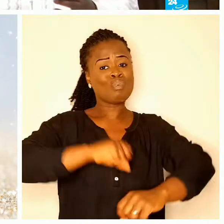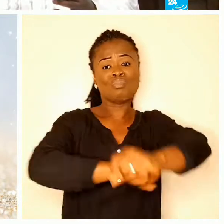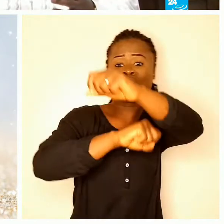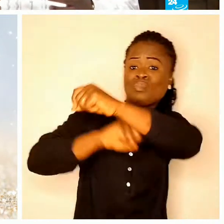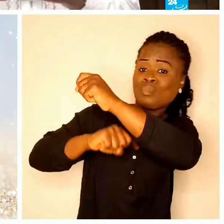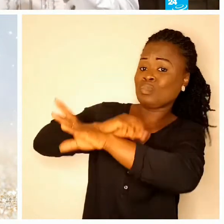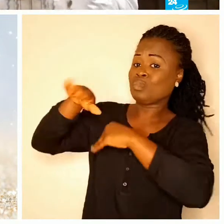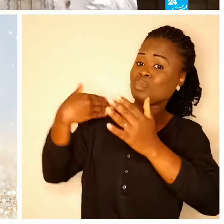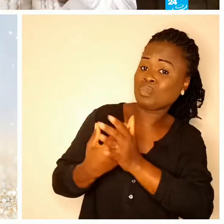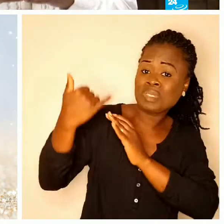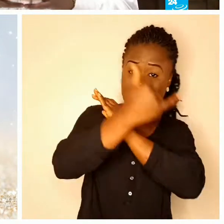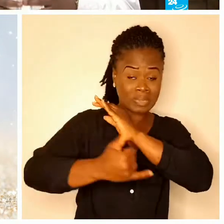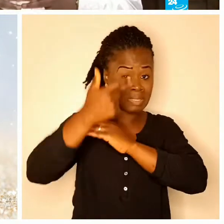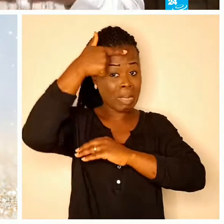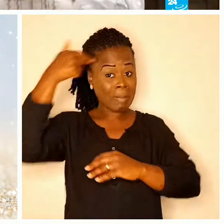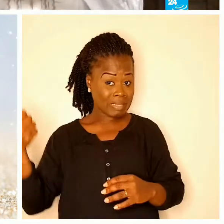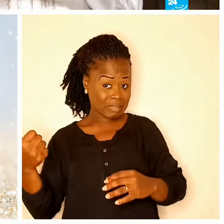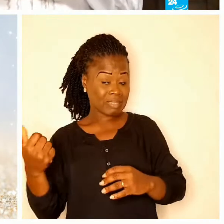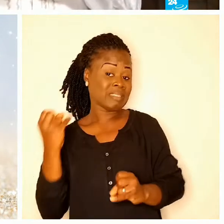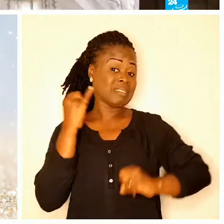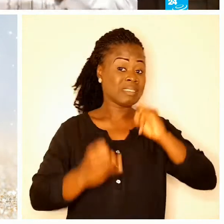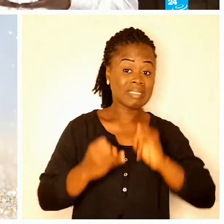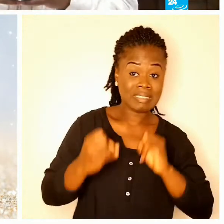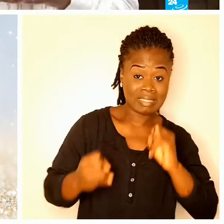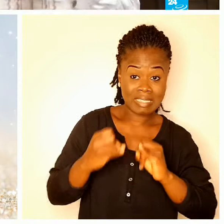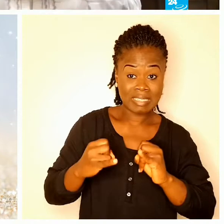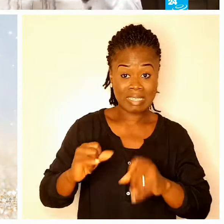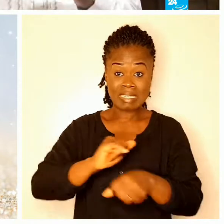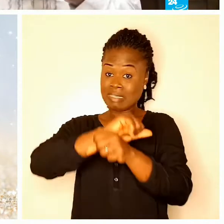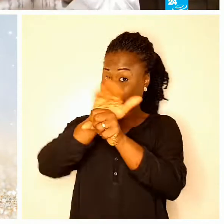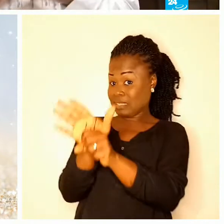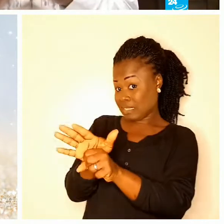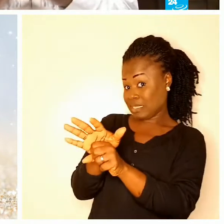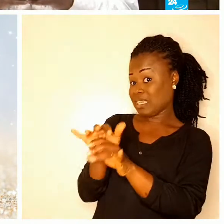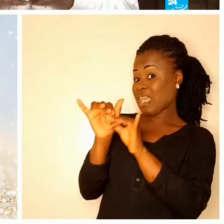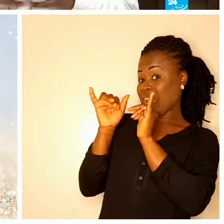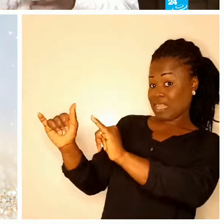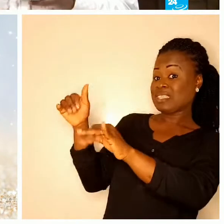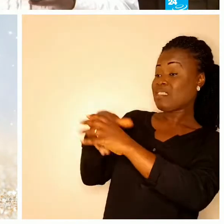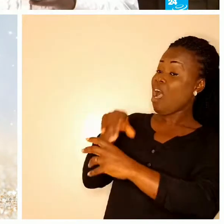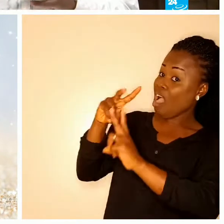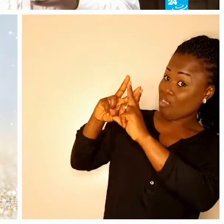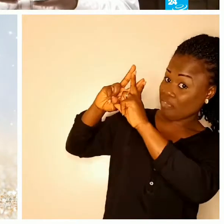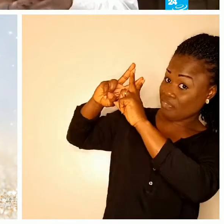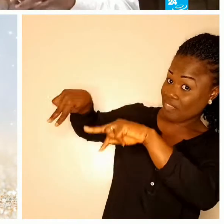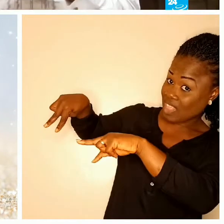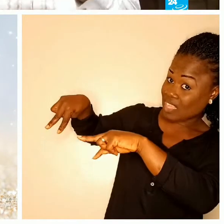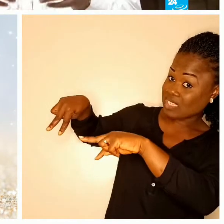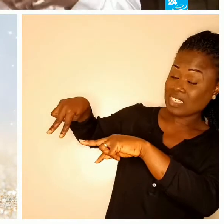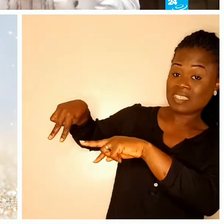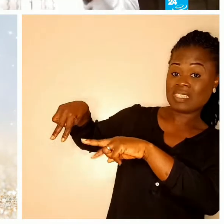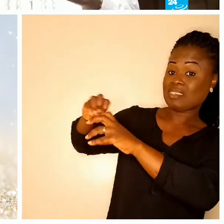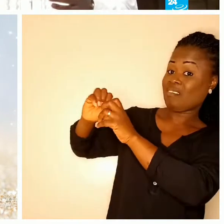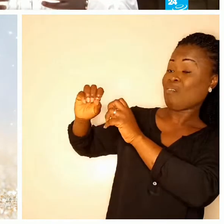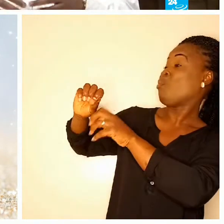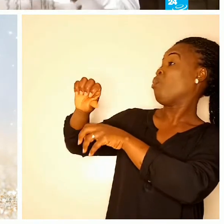États. Parce que si demain, cette maladie reste quelque part dans un village quelconque du Sénégal